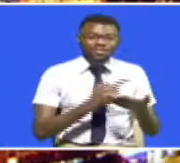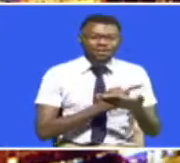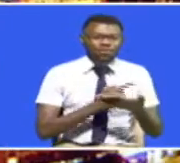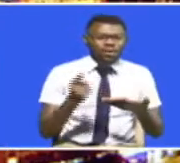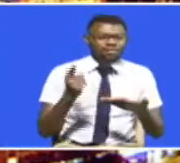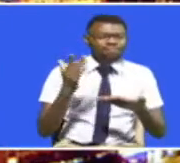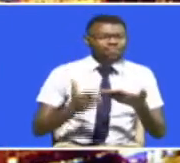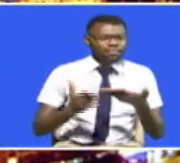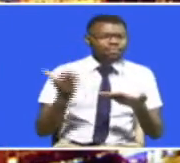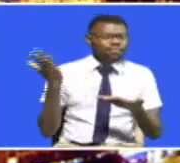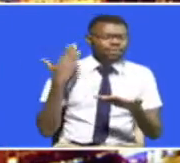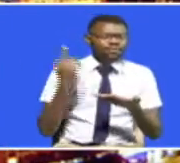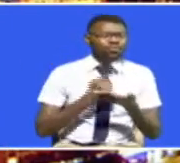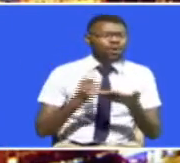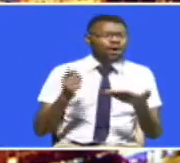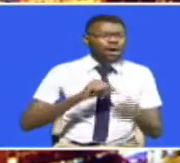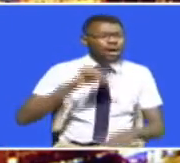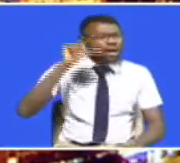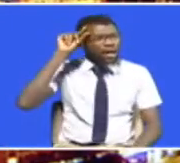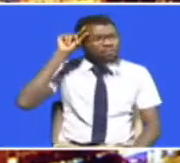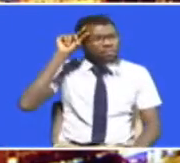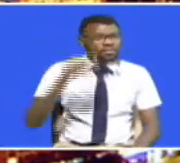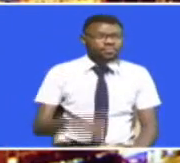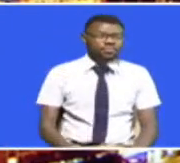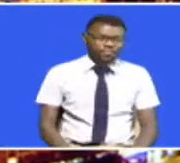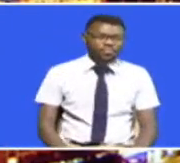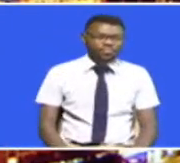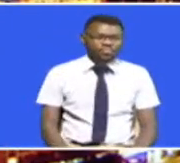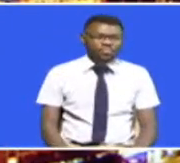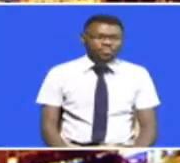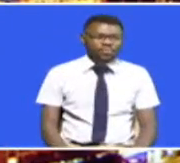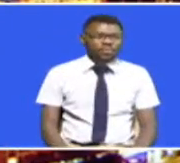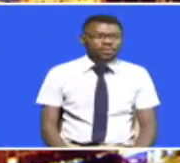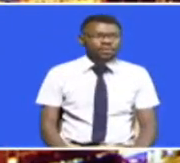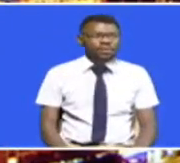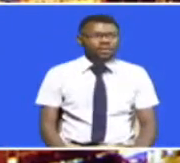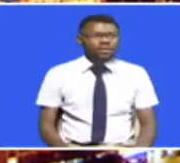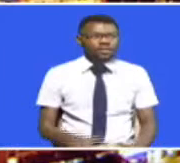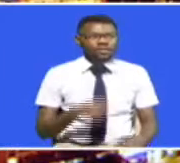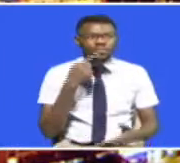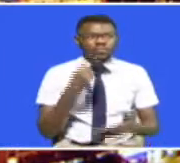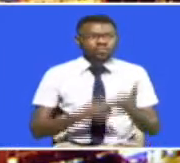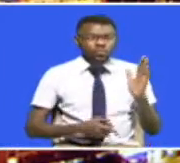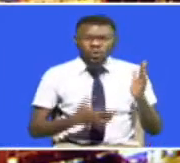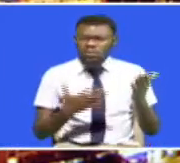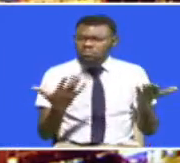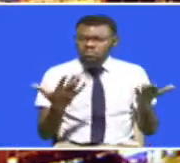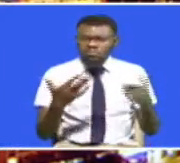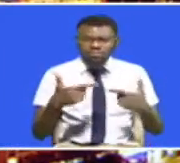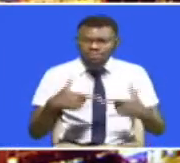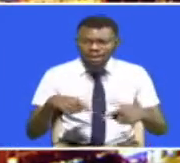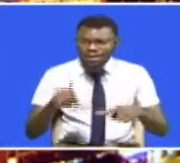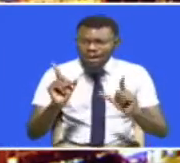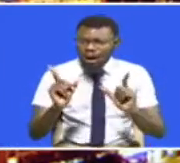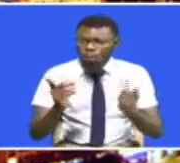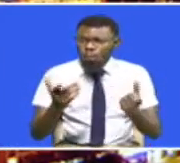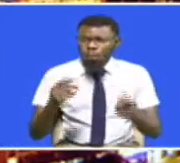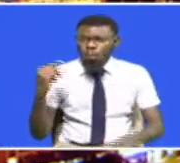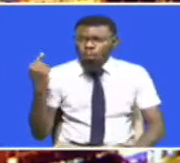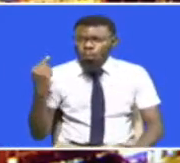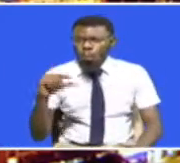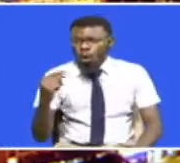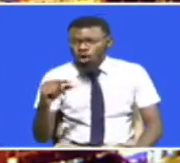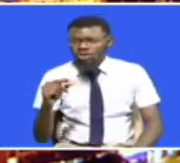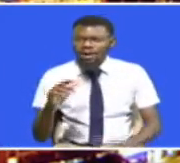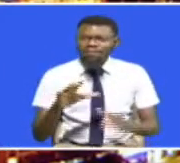Wiki moja iliyopita serikali iliondoa marufuku ambayo iliyokuwepo ya utoaji wa vibali vya uchimbaji na